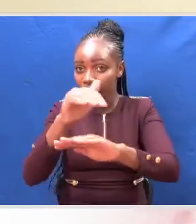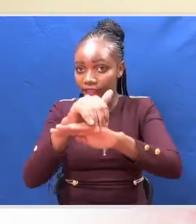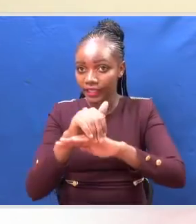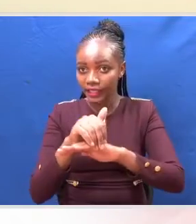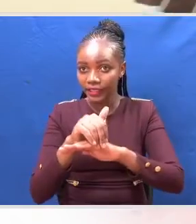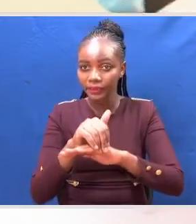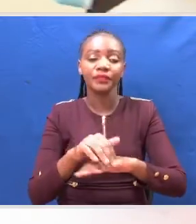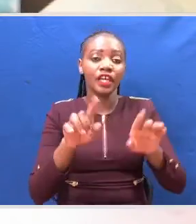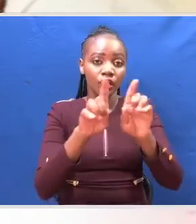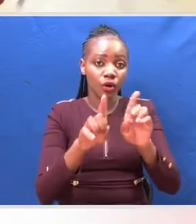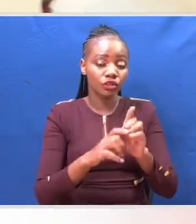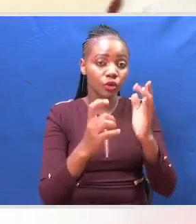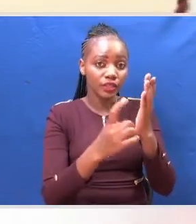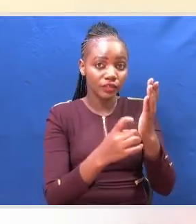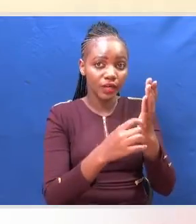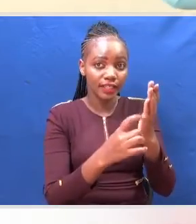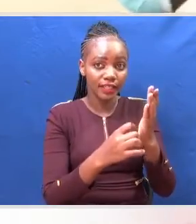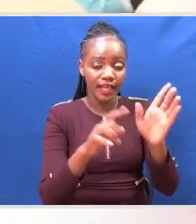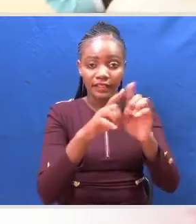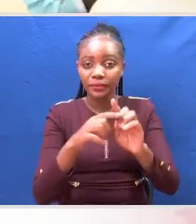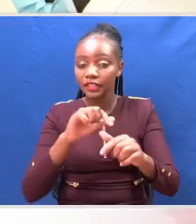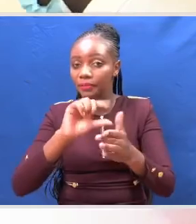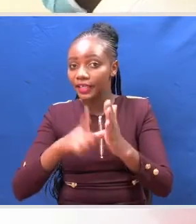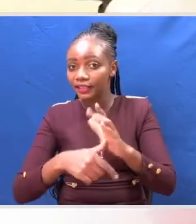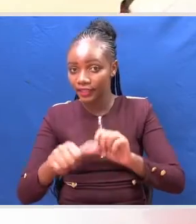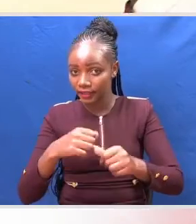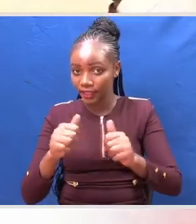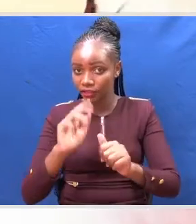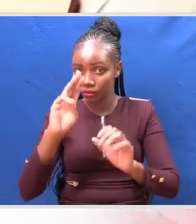kwa lugha ya Kiswahili na somo la sayansi ya nyumbani.